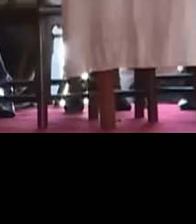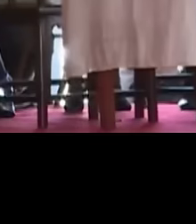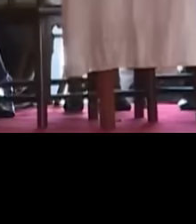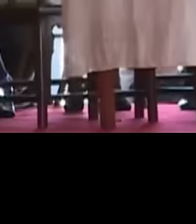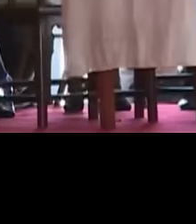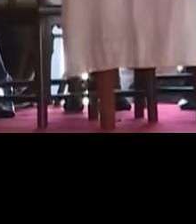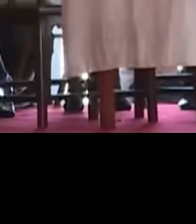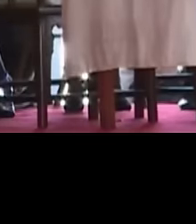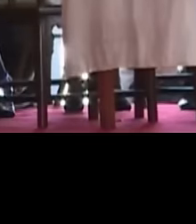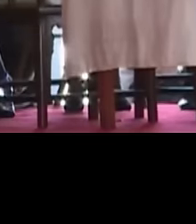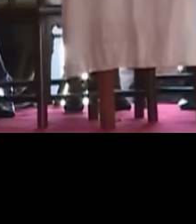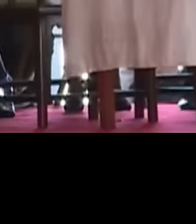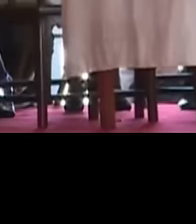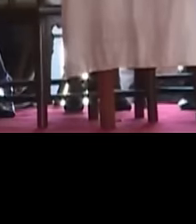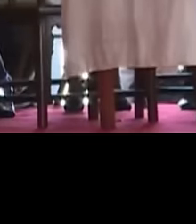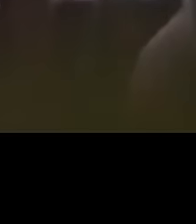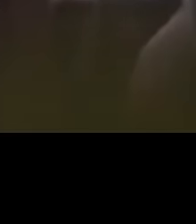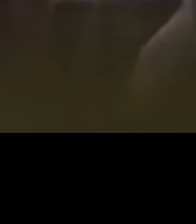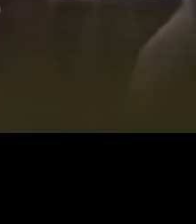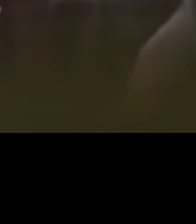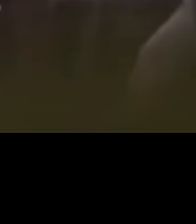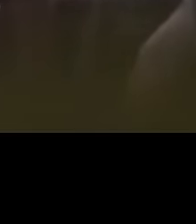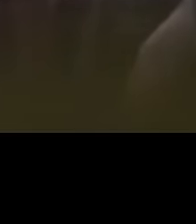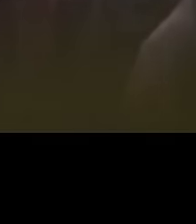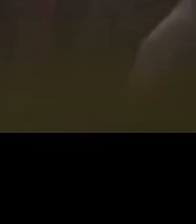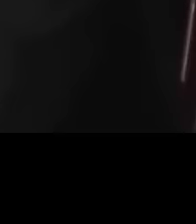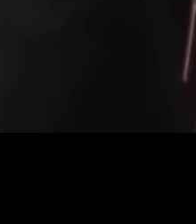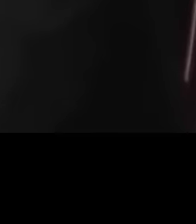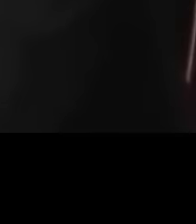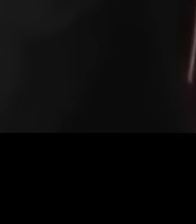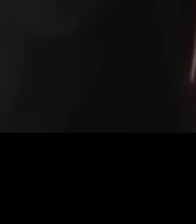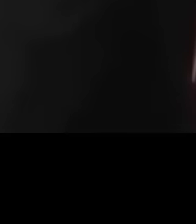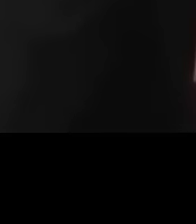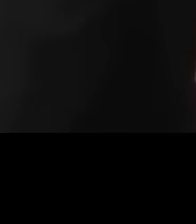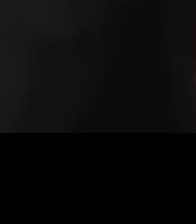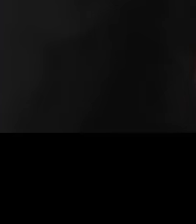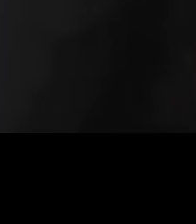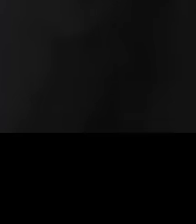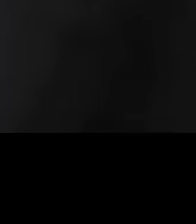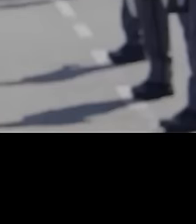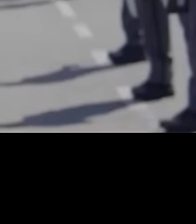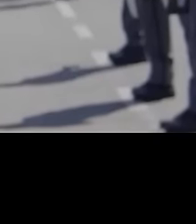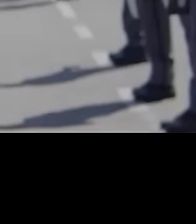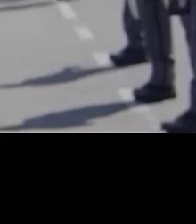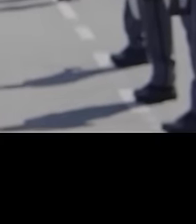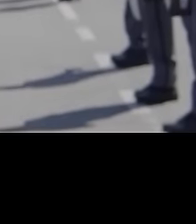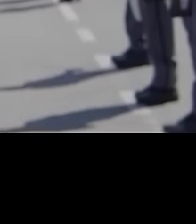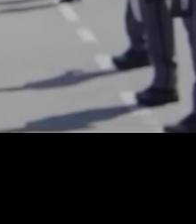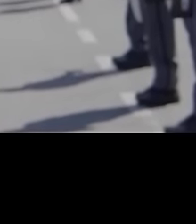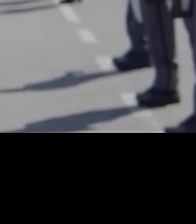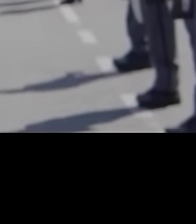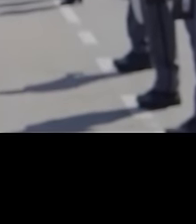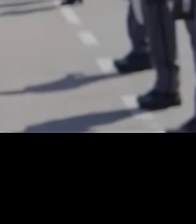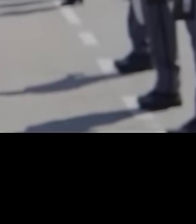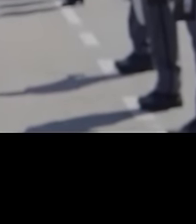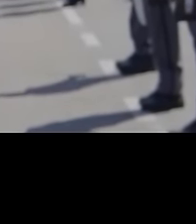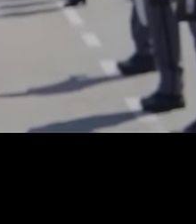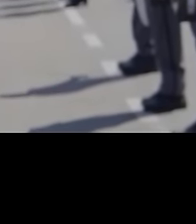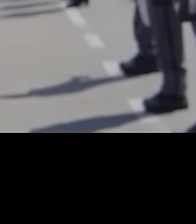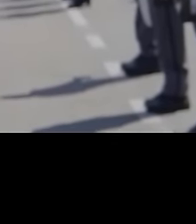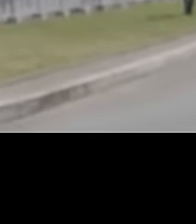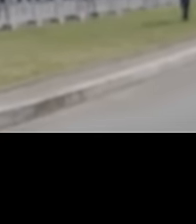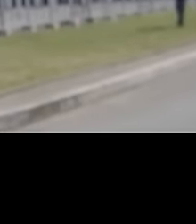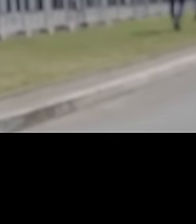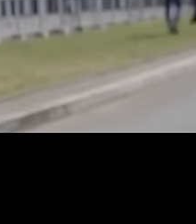Ruim 4 jaar geleden nam de regering Santokki Brunswijk het roer over met een duidelijke missie.